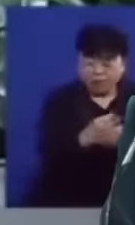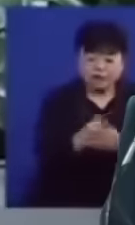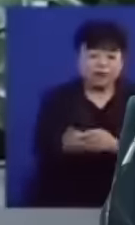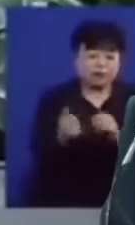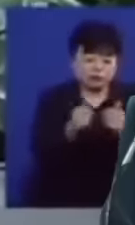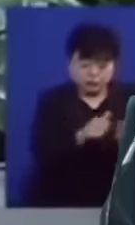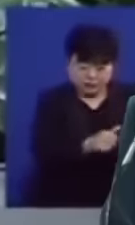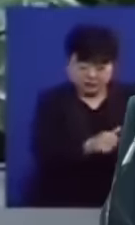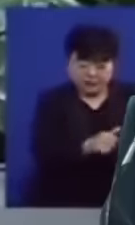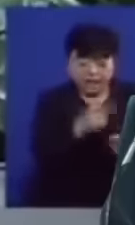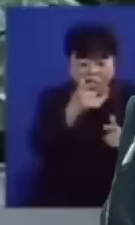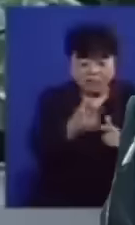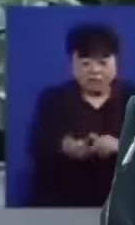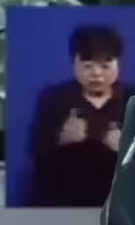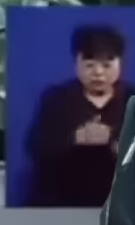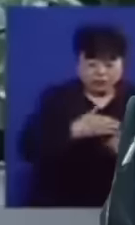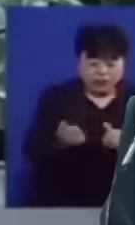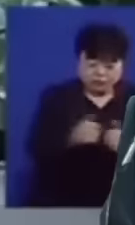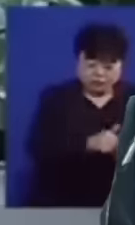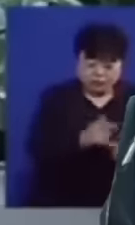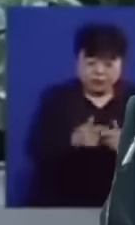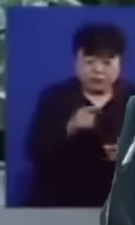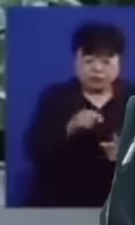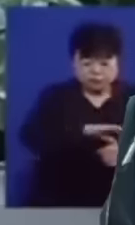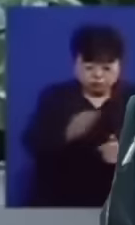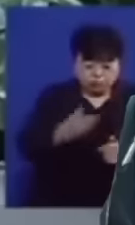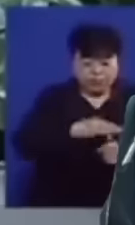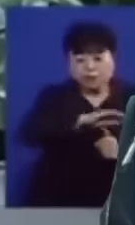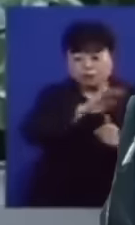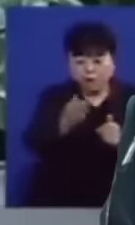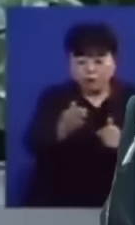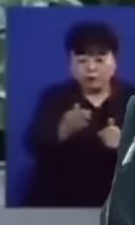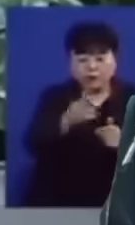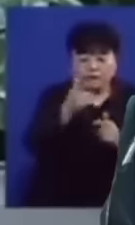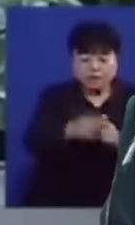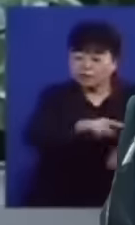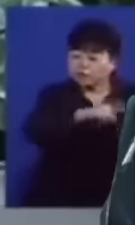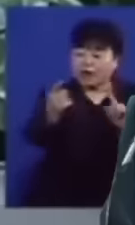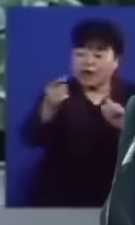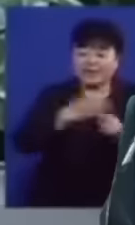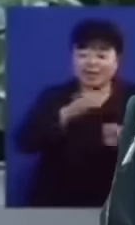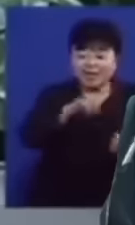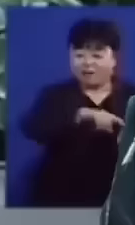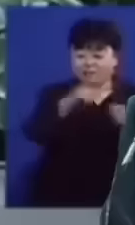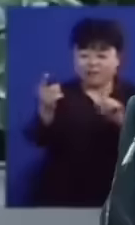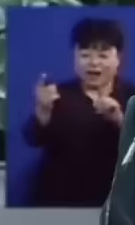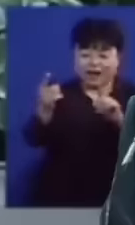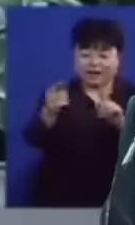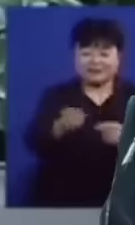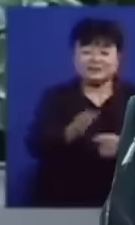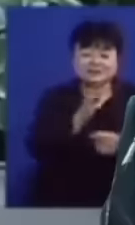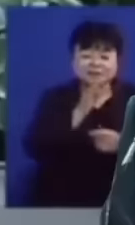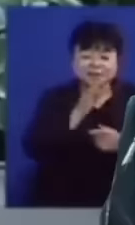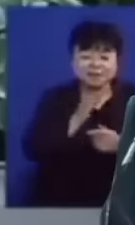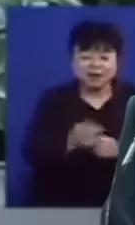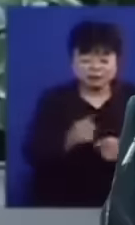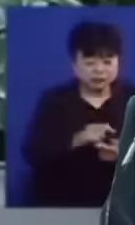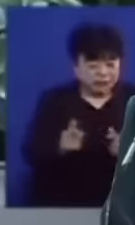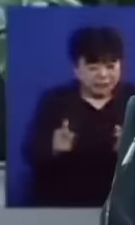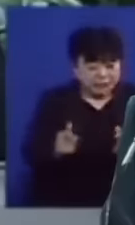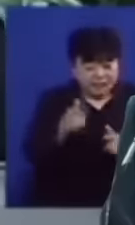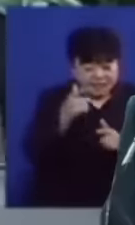죽었습니다. 예수 죽음 내 죽음, 예수 무덤 내 무덤, 예수 부활 내 부활. 우리는 실제로 안